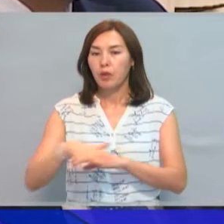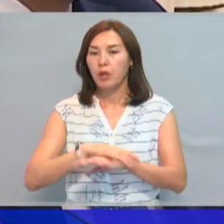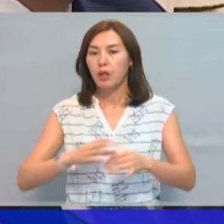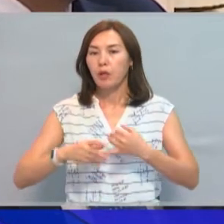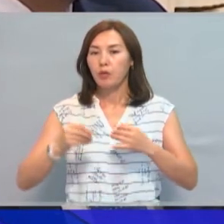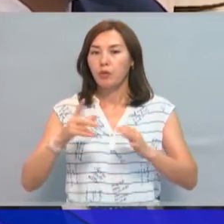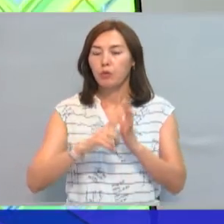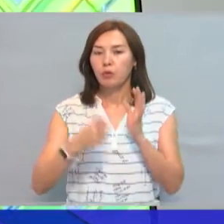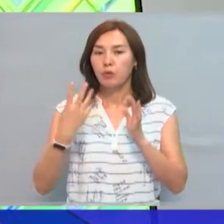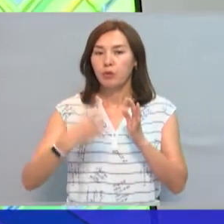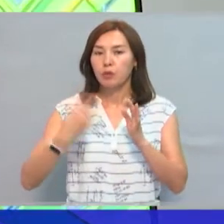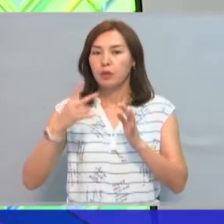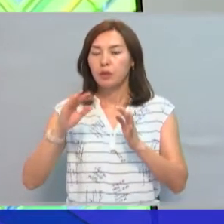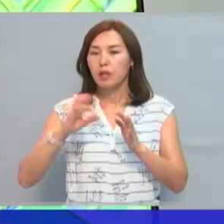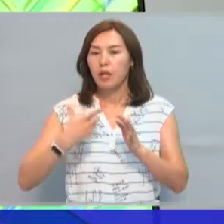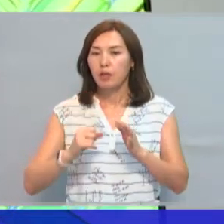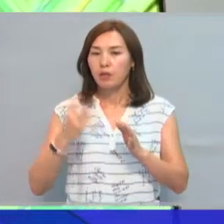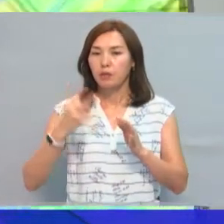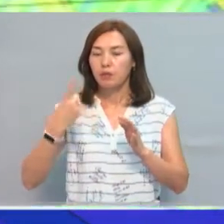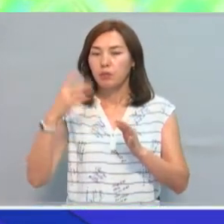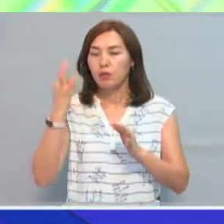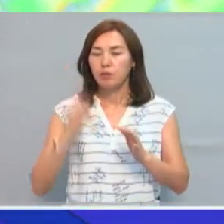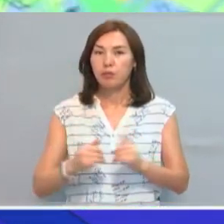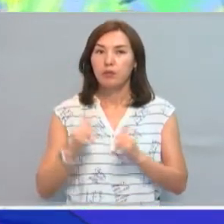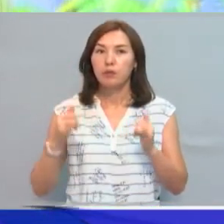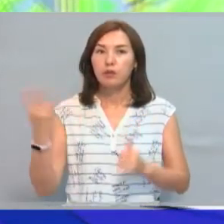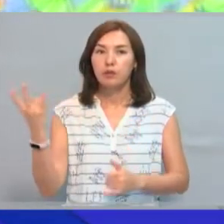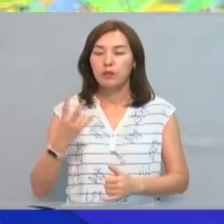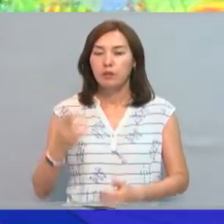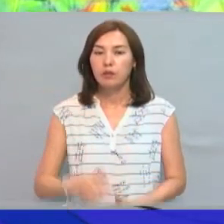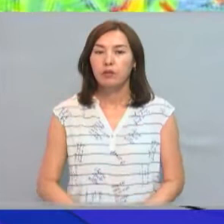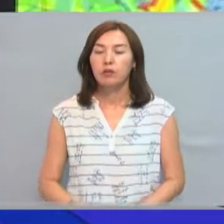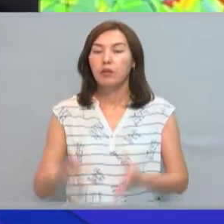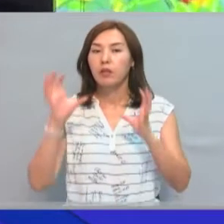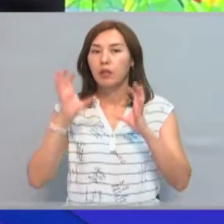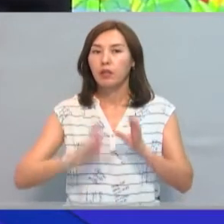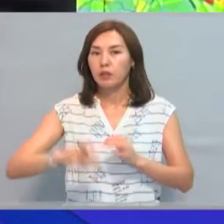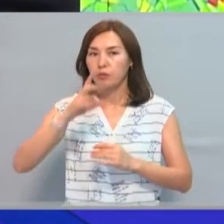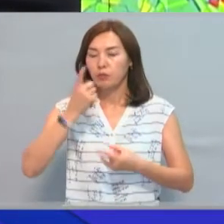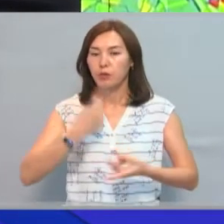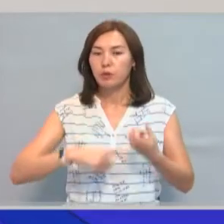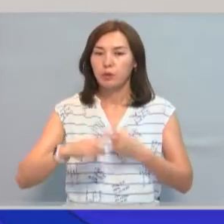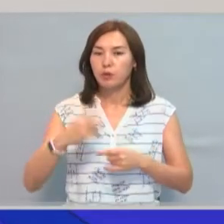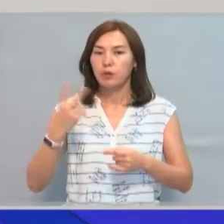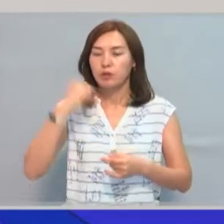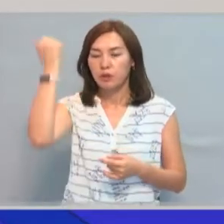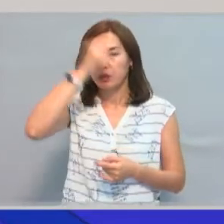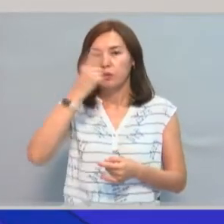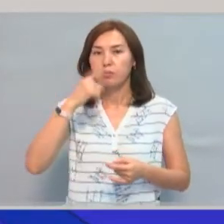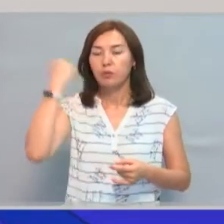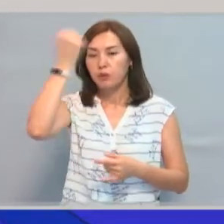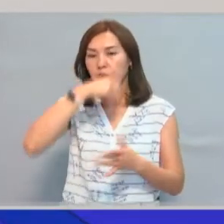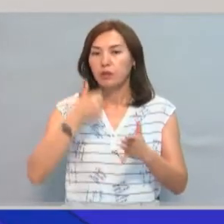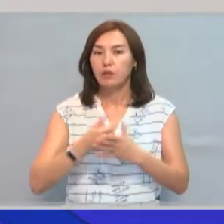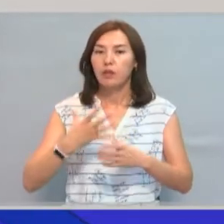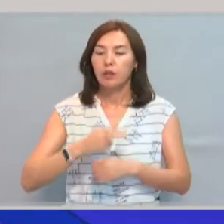көлемі 742 мүн геттар немесе 21 пайызға арту өкітлуде. Зан жоғасында мемлекетке қайтару мерзімін екі жылдан бір жылға дейін